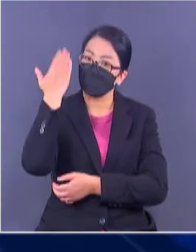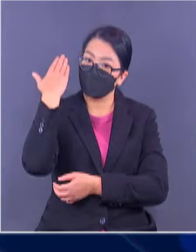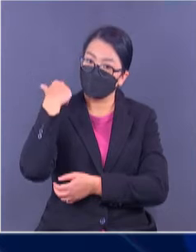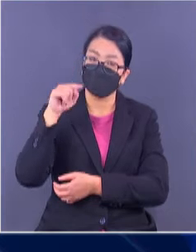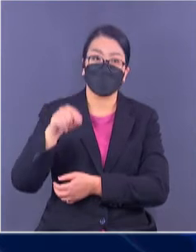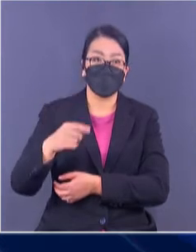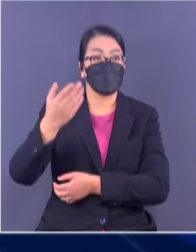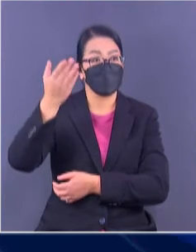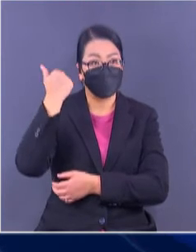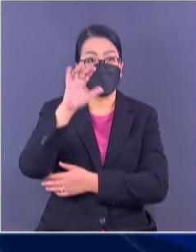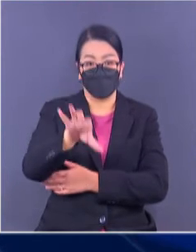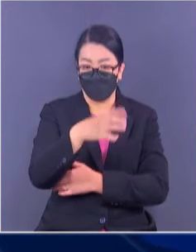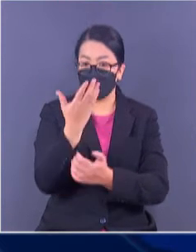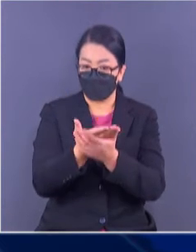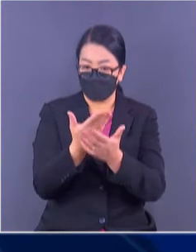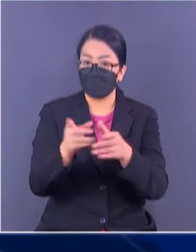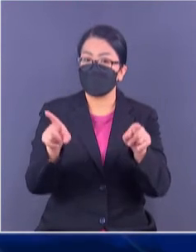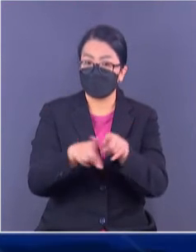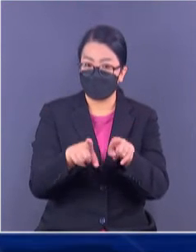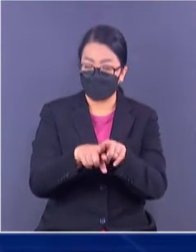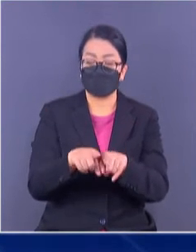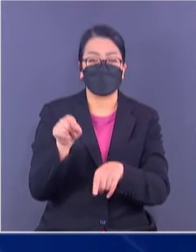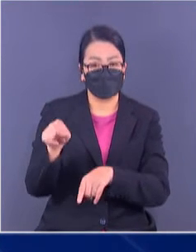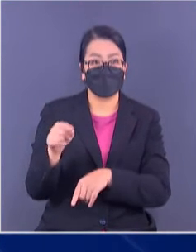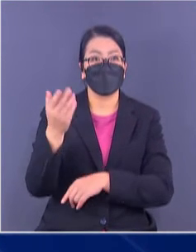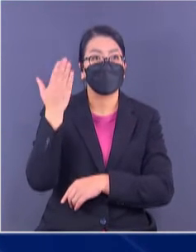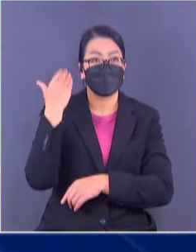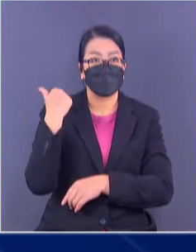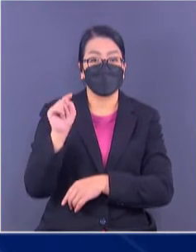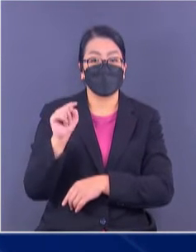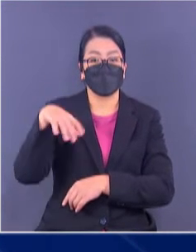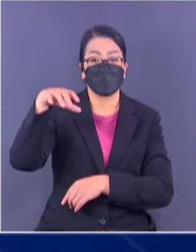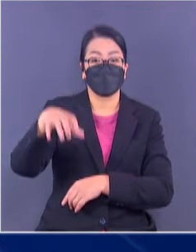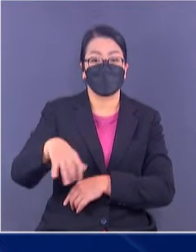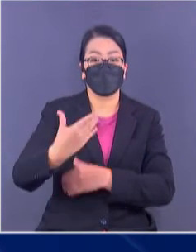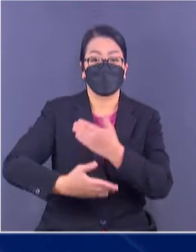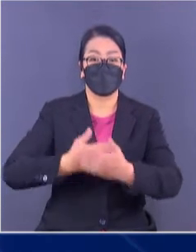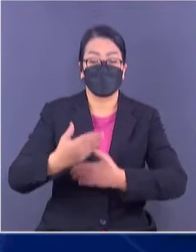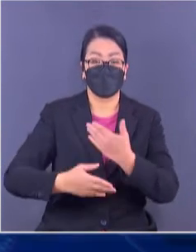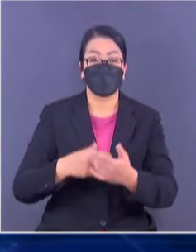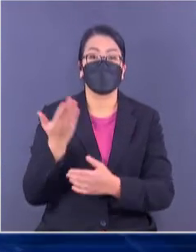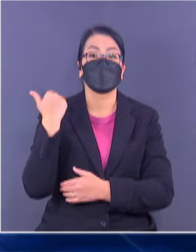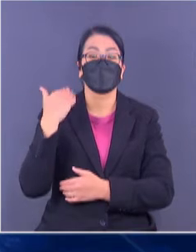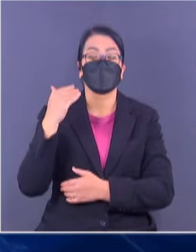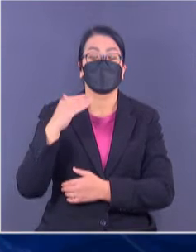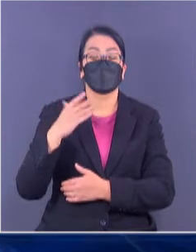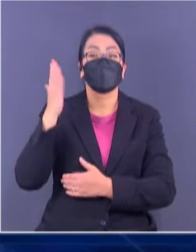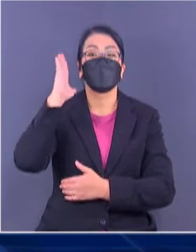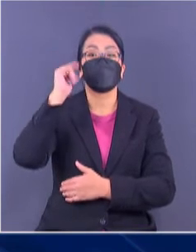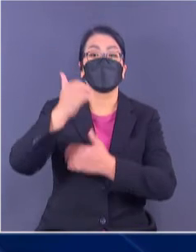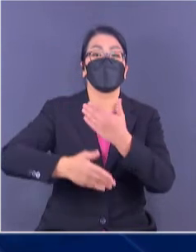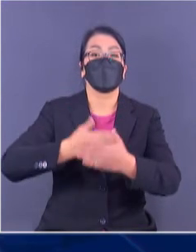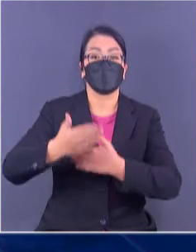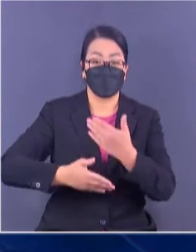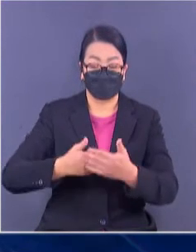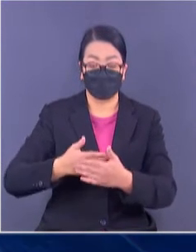ก่อเหตุหลอกเงินทอนพ่อค้าไก่ปิ้งมาก่อนที่พื้นที่บางสีเมืองเมื่อวันที่16มิถุนายนที่ผ่านมาเนี่ยครับแต่ง